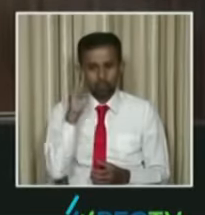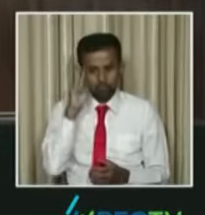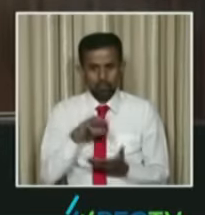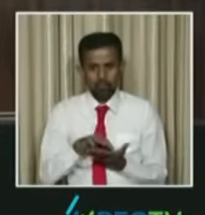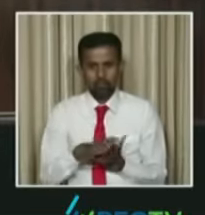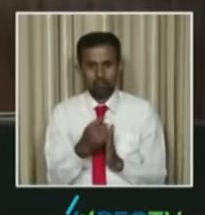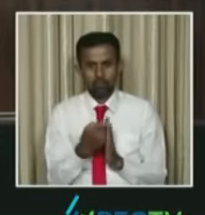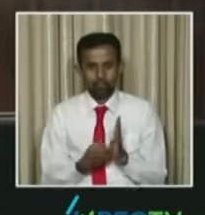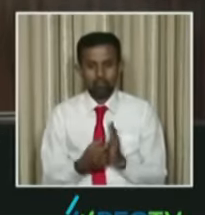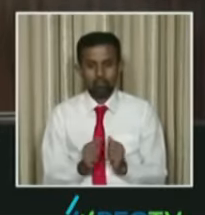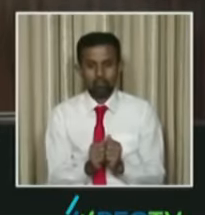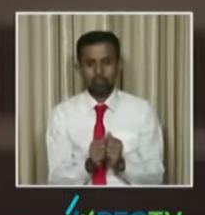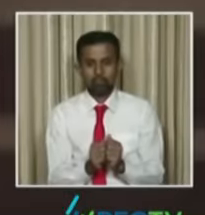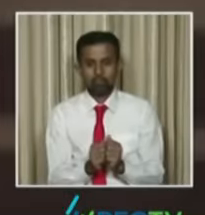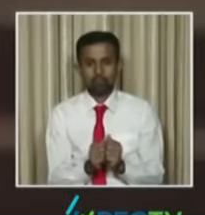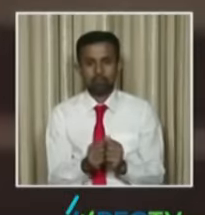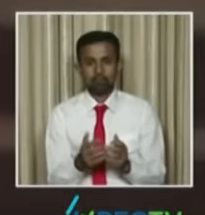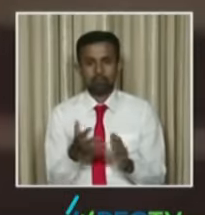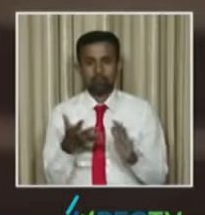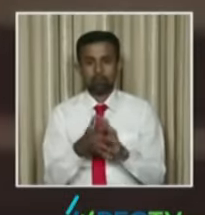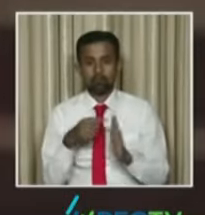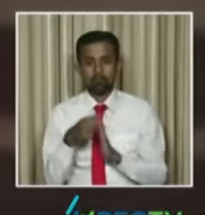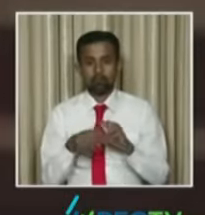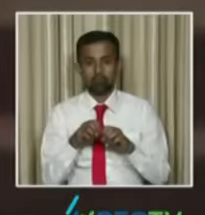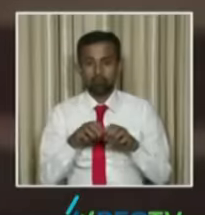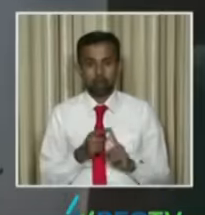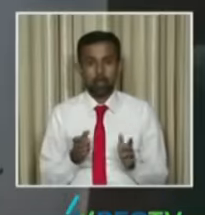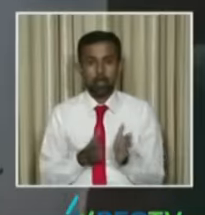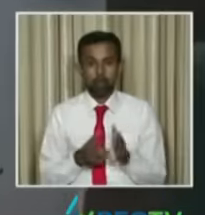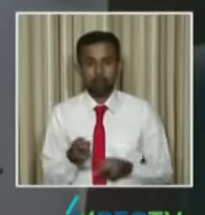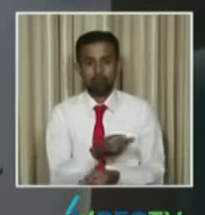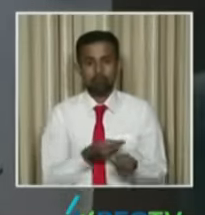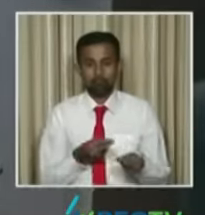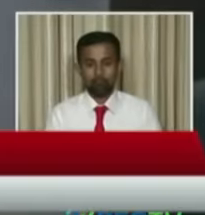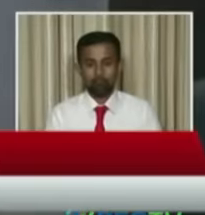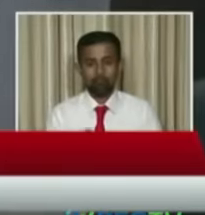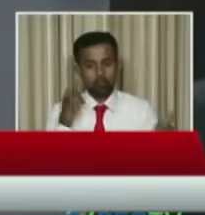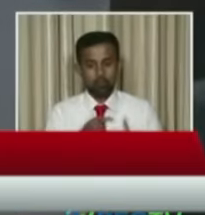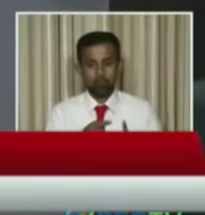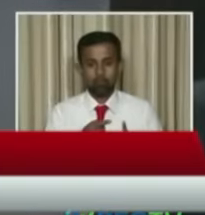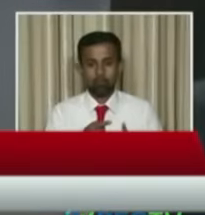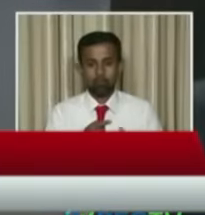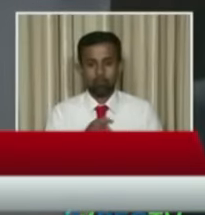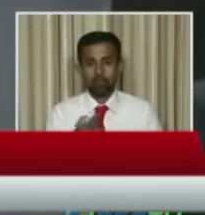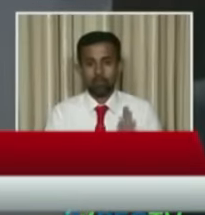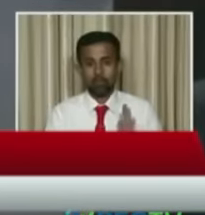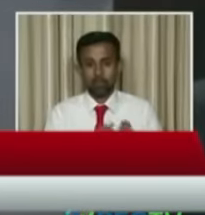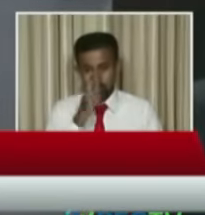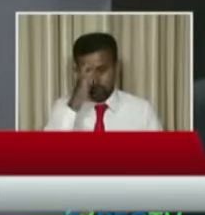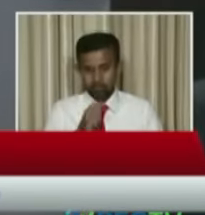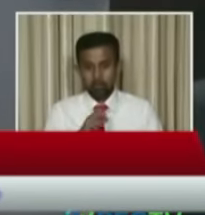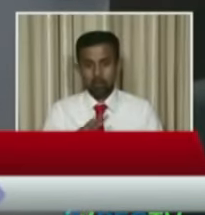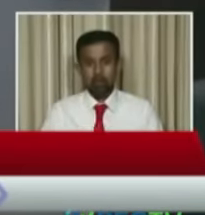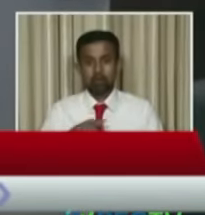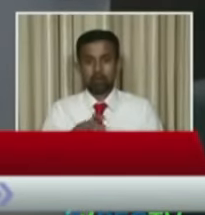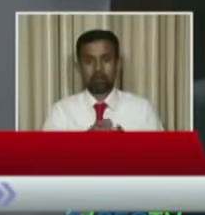අනුව තමයි මේක කටයුතු කරලා තියෙන්නේ. නැත්නම් වැඩි මතයක් යනවා රටට මේ අපි වැඩි දෙයක් කරා කියලා. විශේෂයෙන් ක්‍රිකට් සම්බන්ධව රංජිත් බණ්ඩාර මැතිතුමා මුලසුනේ ඉන්නවා